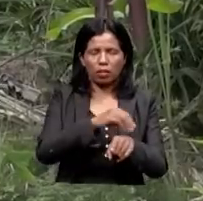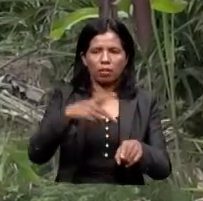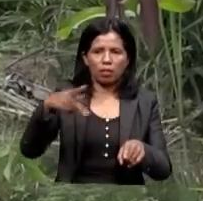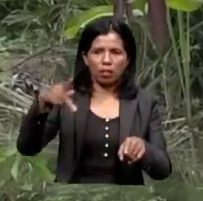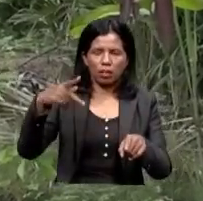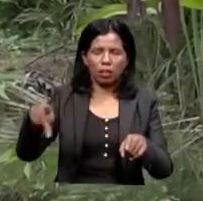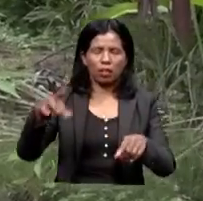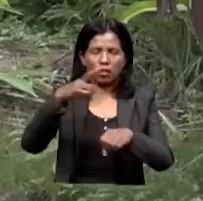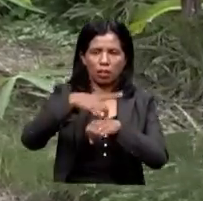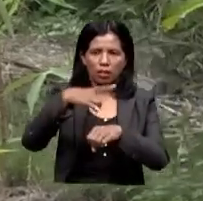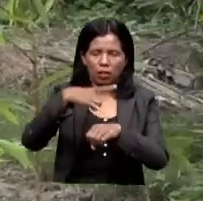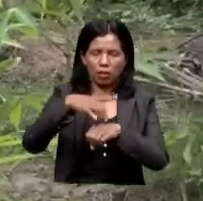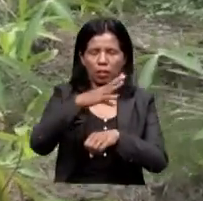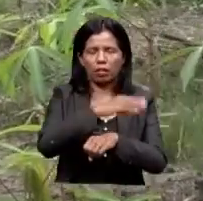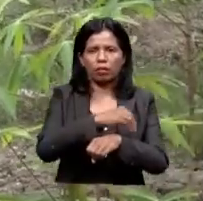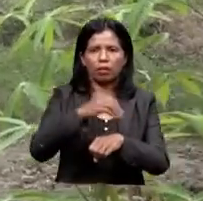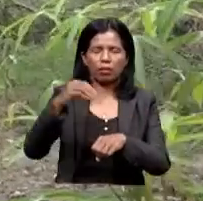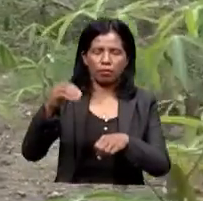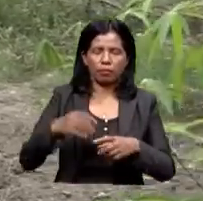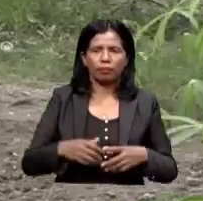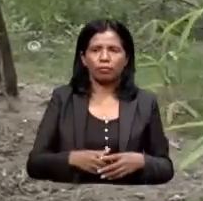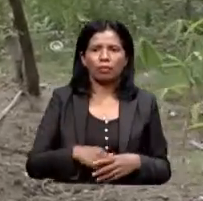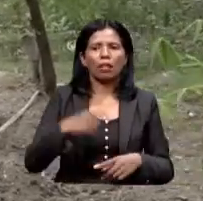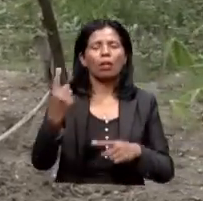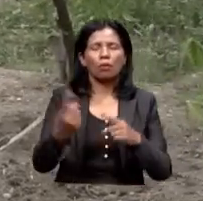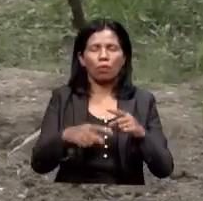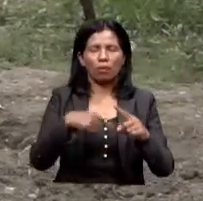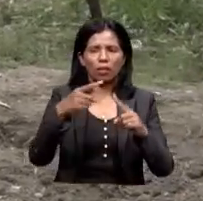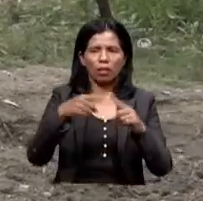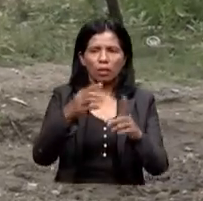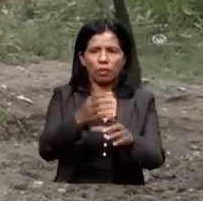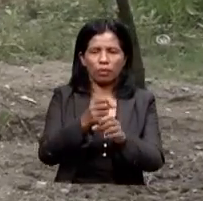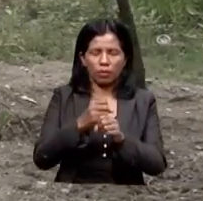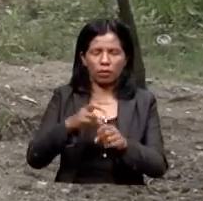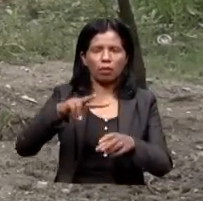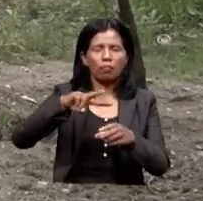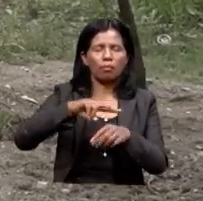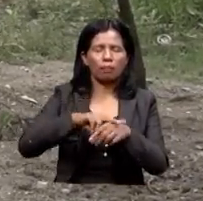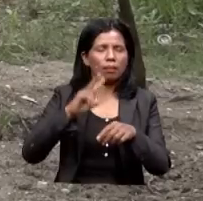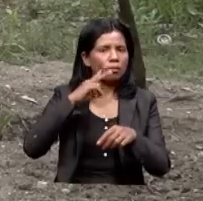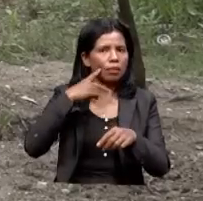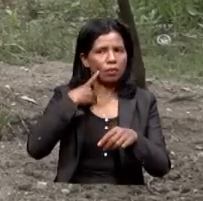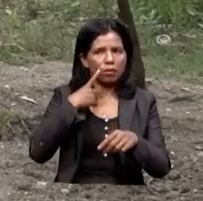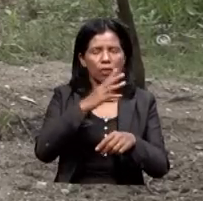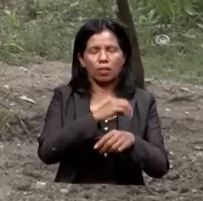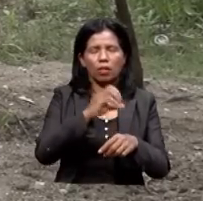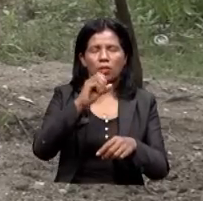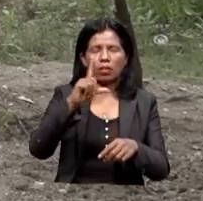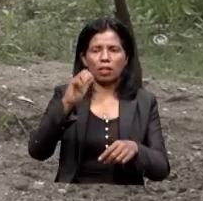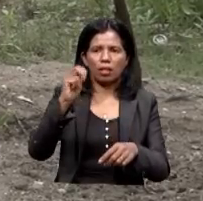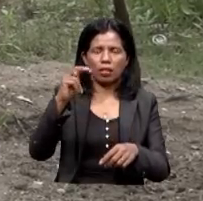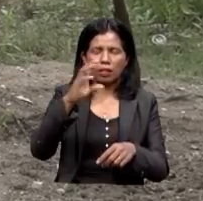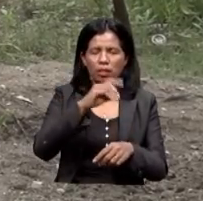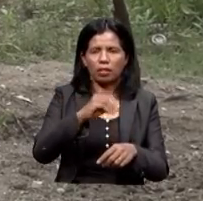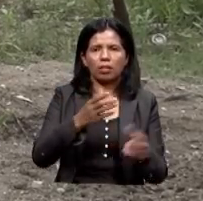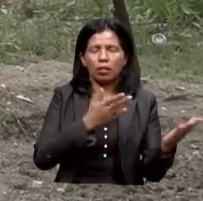lakeru no bayau. Bayira kolieta modo nebe sirakuda ne, Olandino ne kabe Gelia